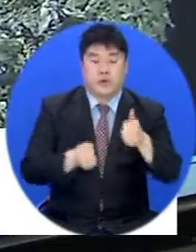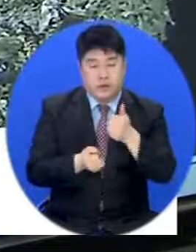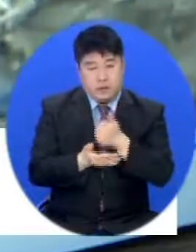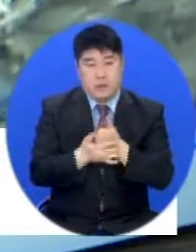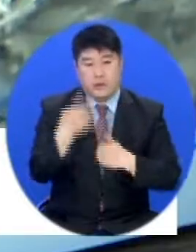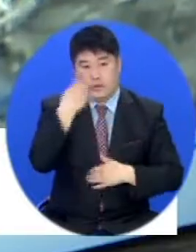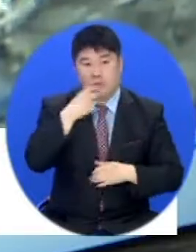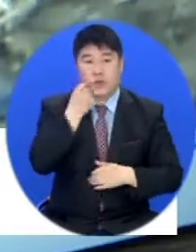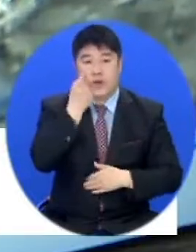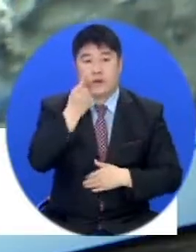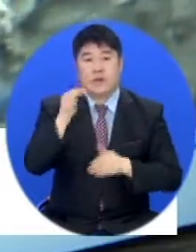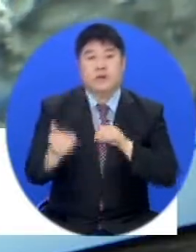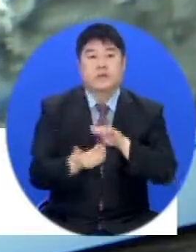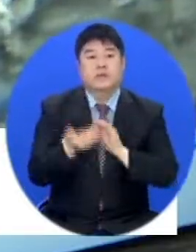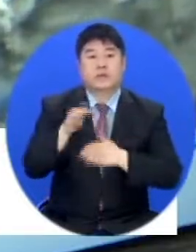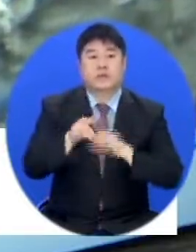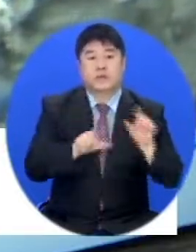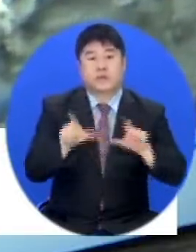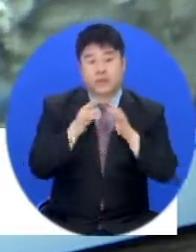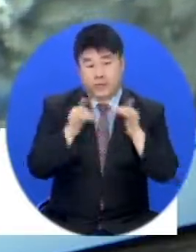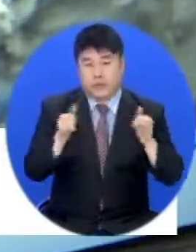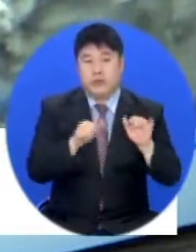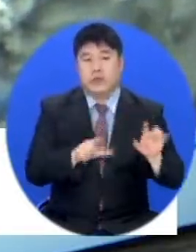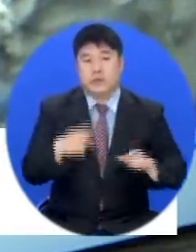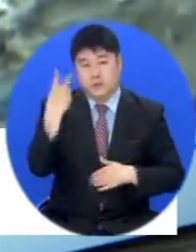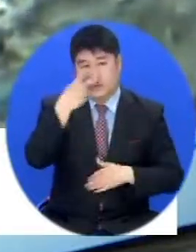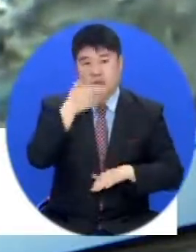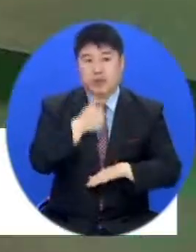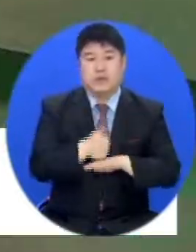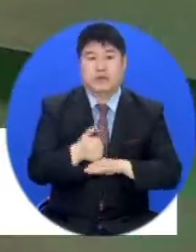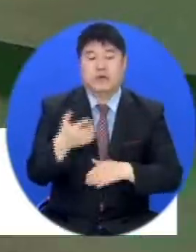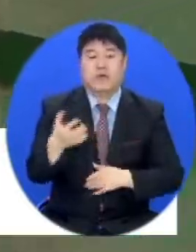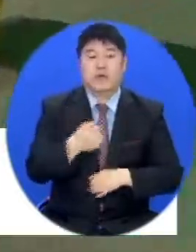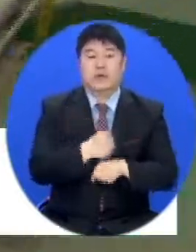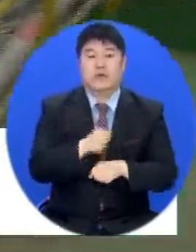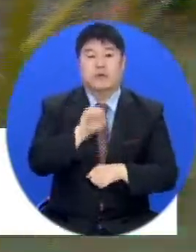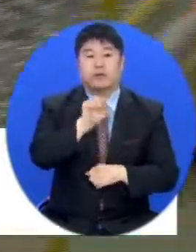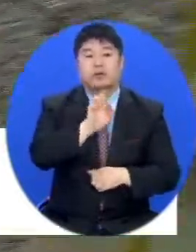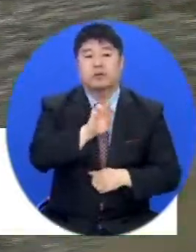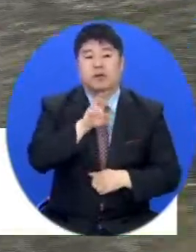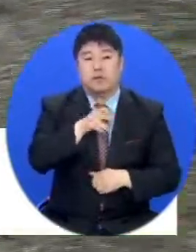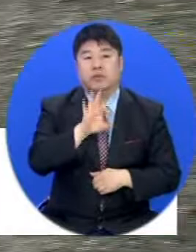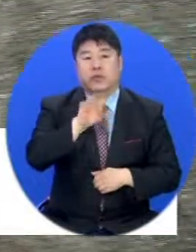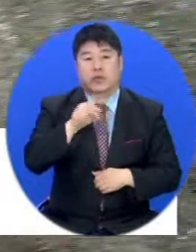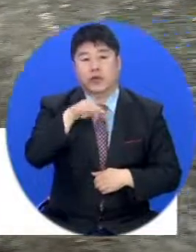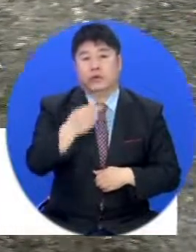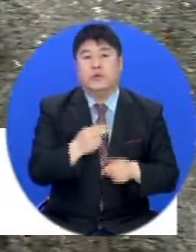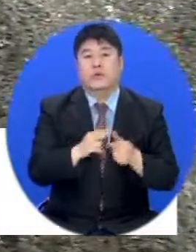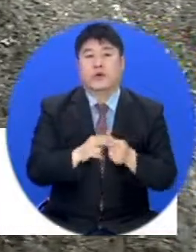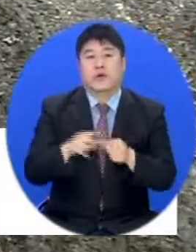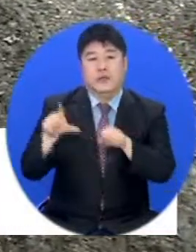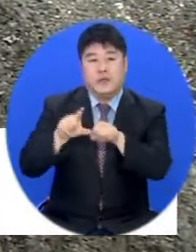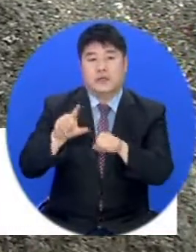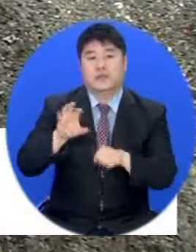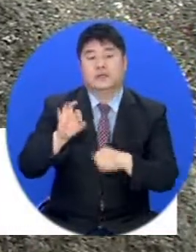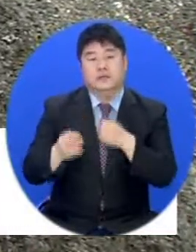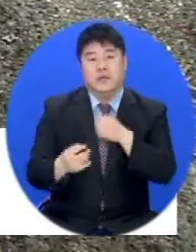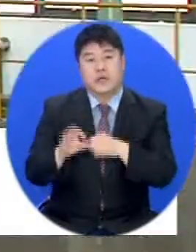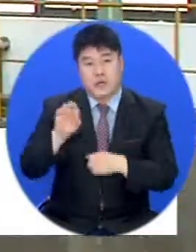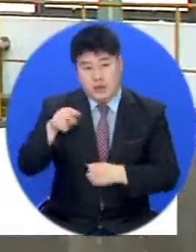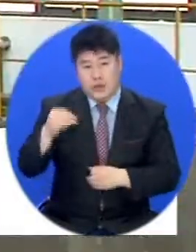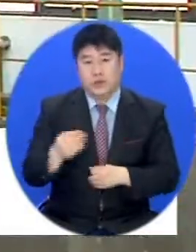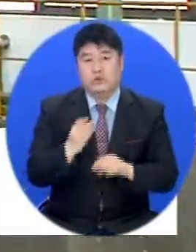환경영향조사는 한 달간 이루어지는데 주민들은 조사 결과를 바탕으로 SRF 연료와 LNG 연료 방식 중 한